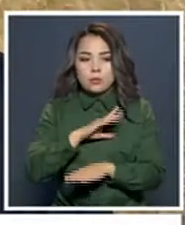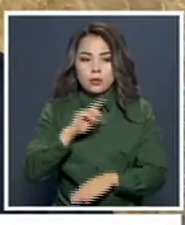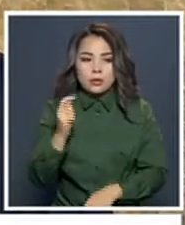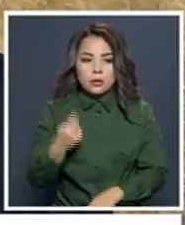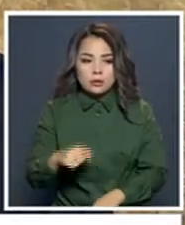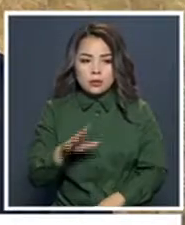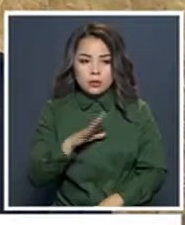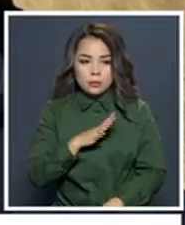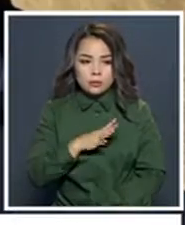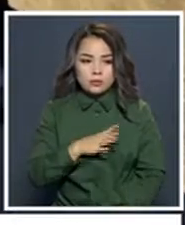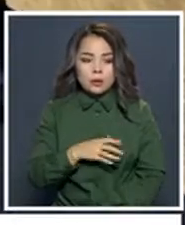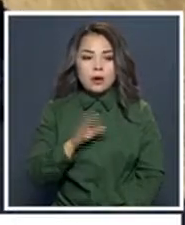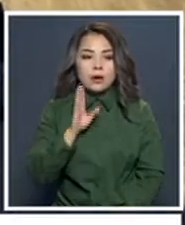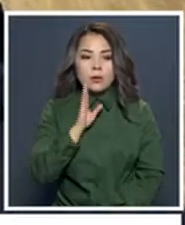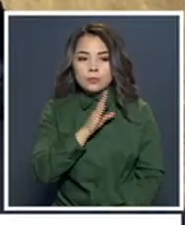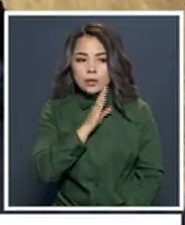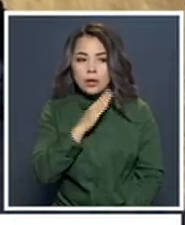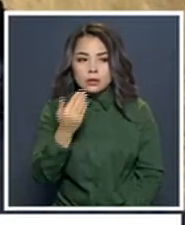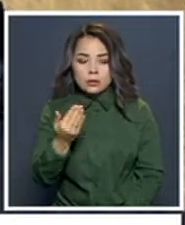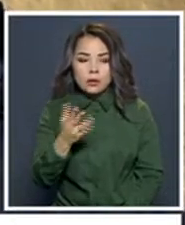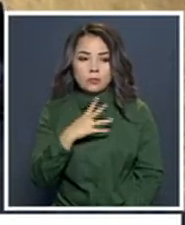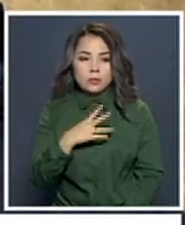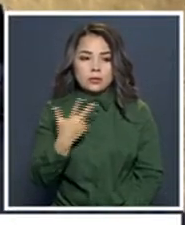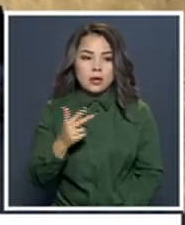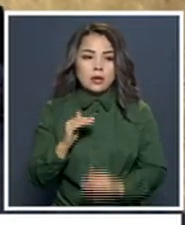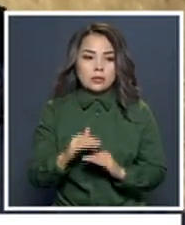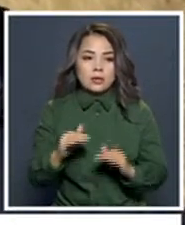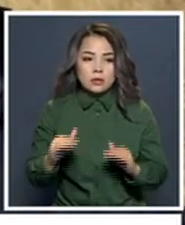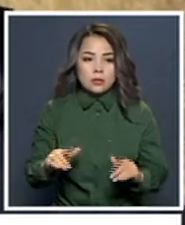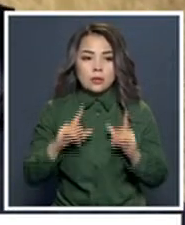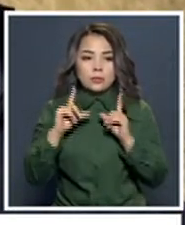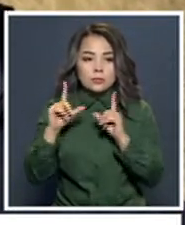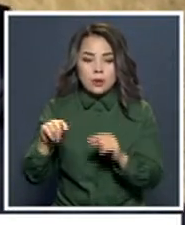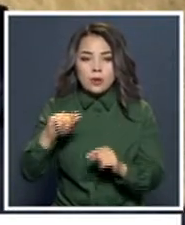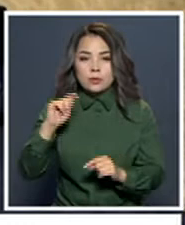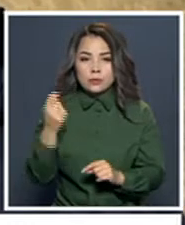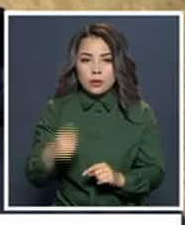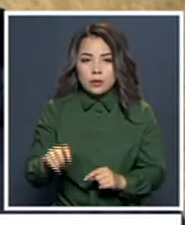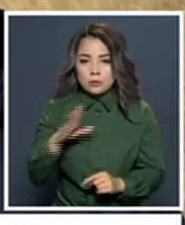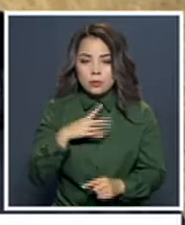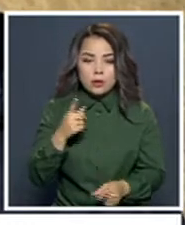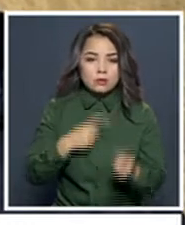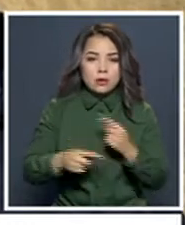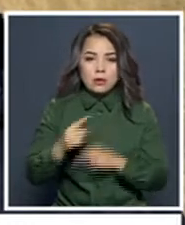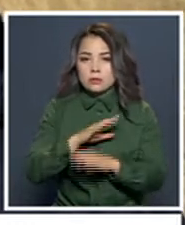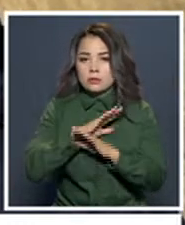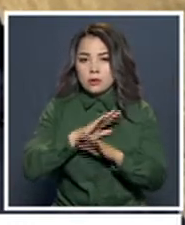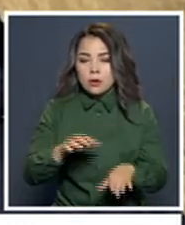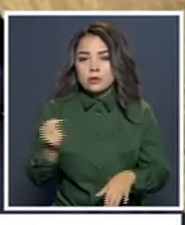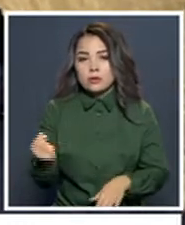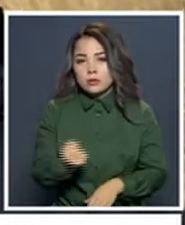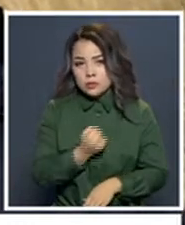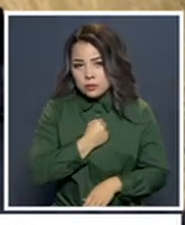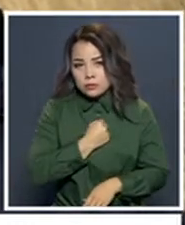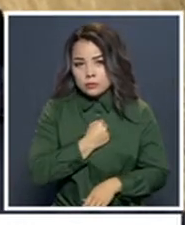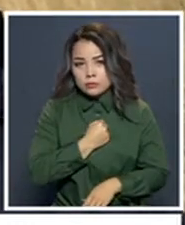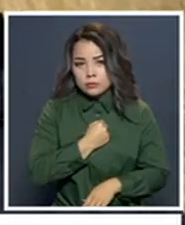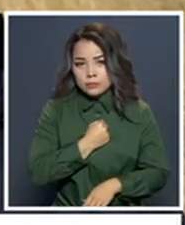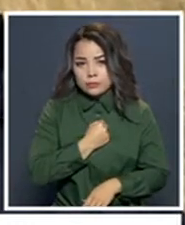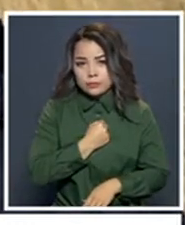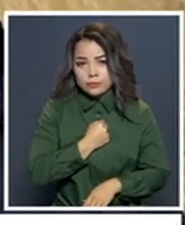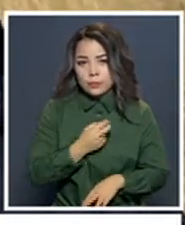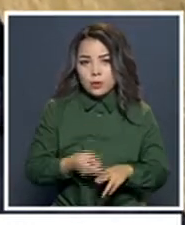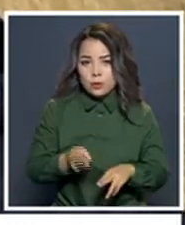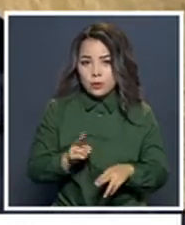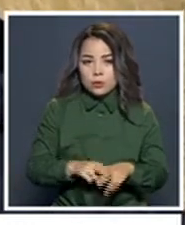Әспен апамыздың үйінен үшеуі де оралған жоқ. Өкінішке орай. Өте енді оқсілер жаңаға